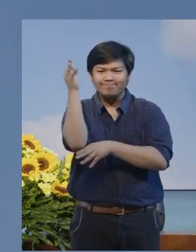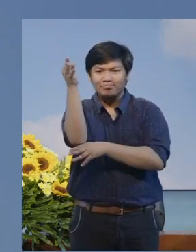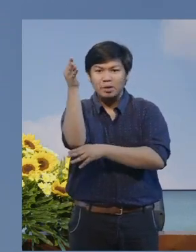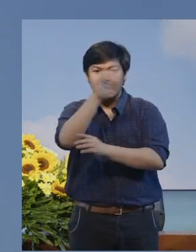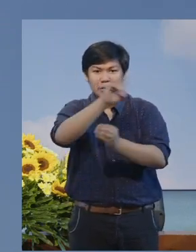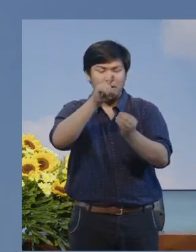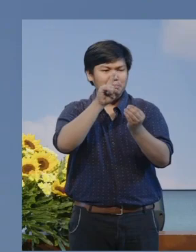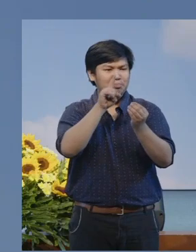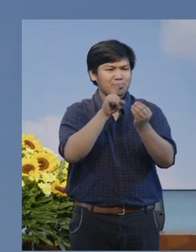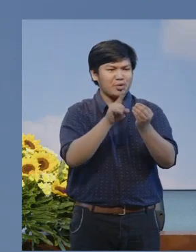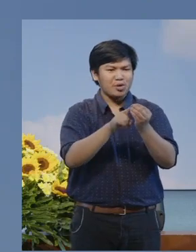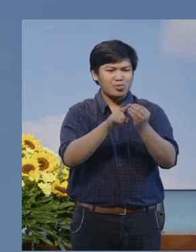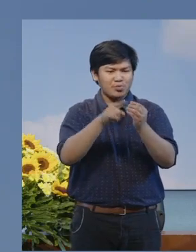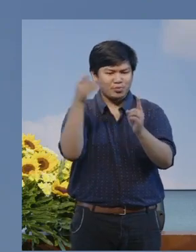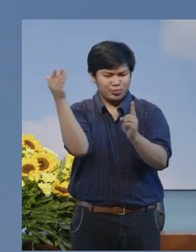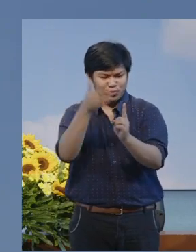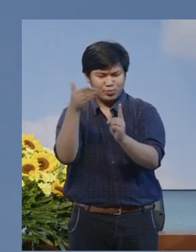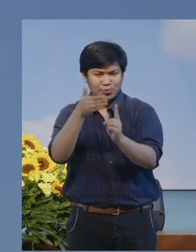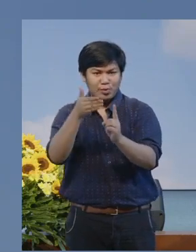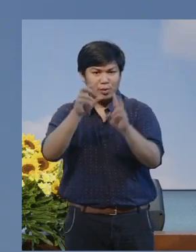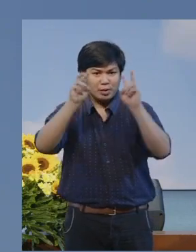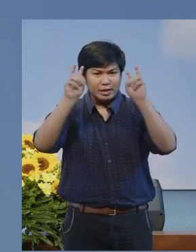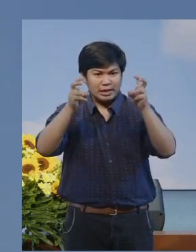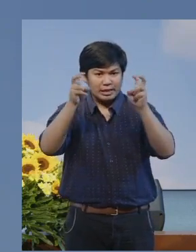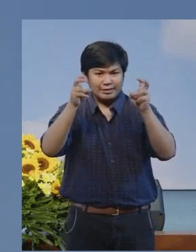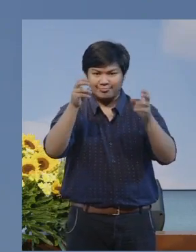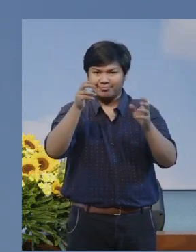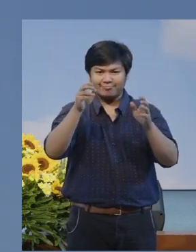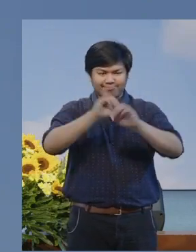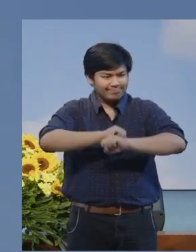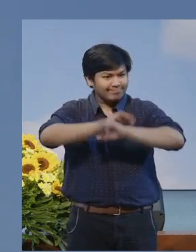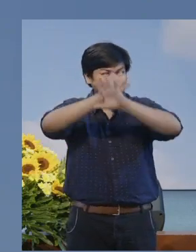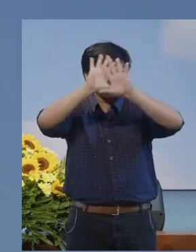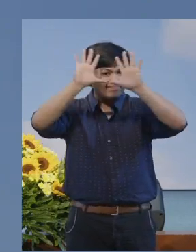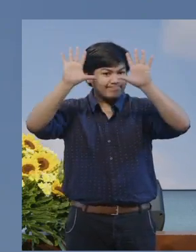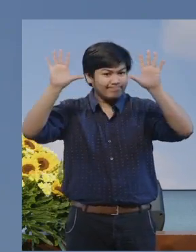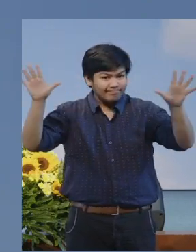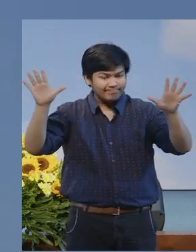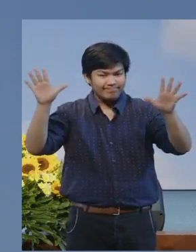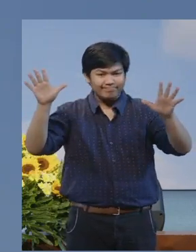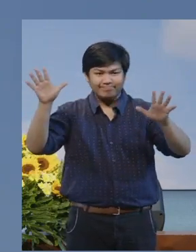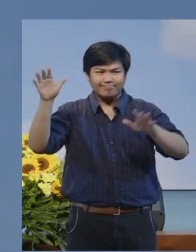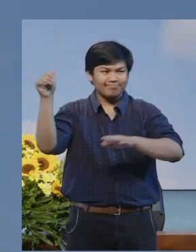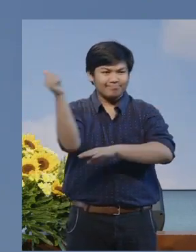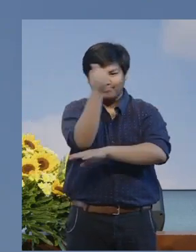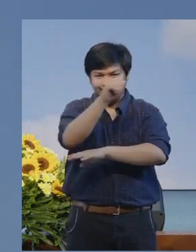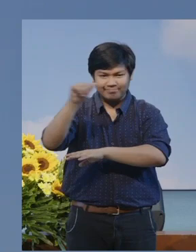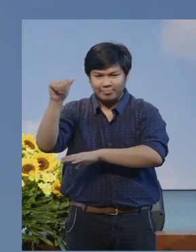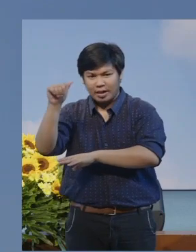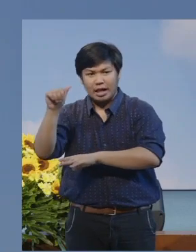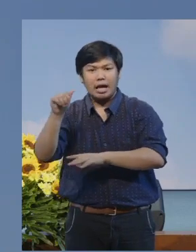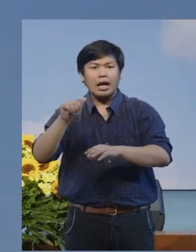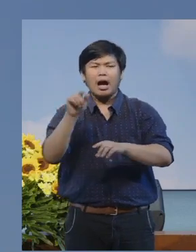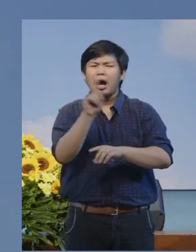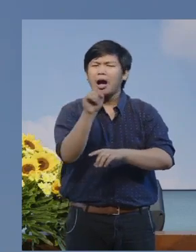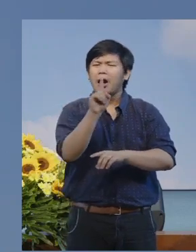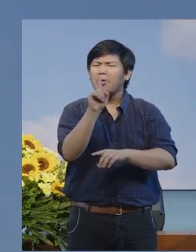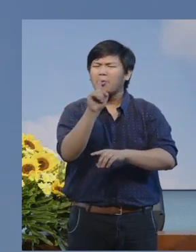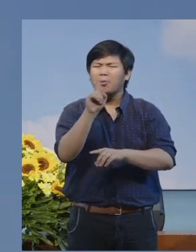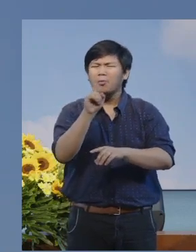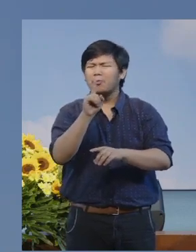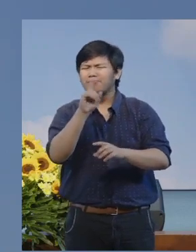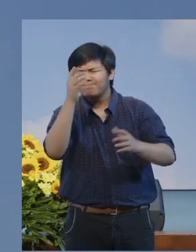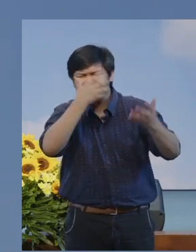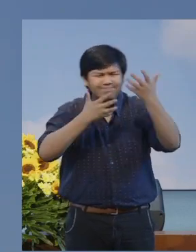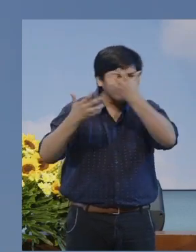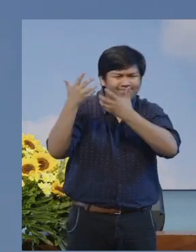mensahe na ating pinamagatang Clear the Air series. Clear the Air, linawin ang mga